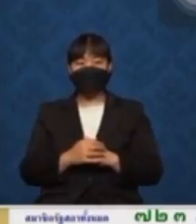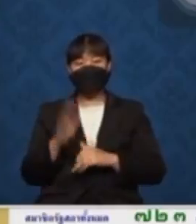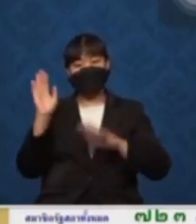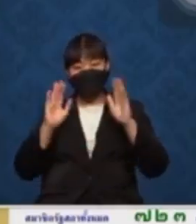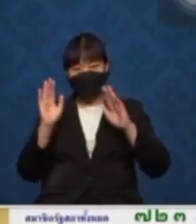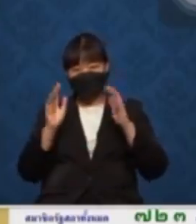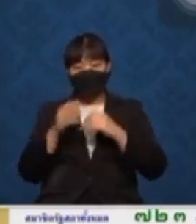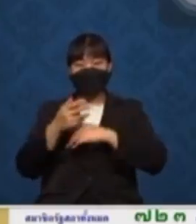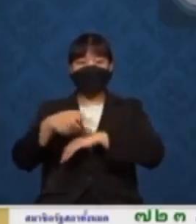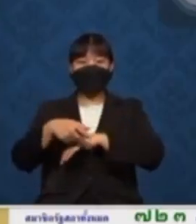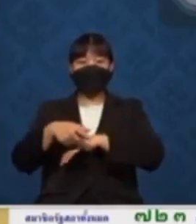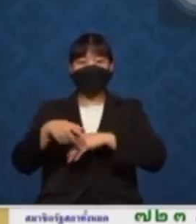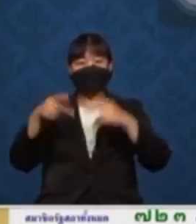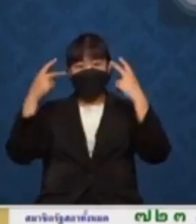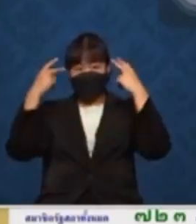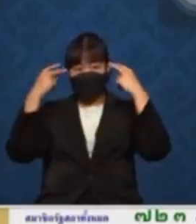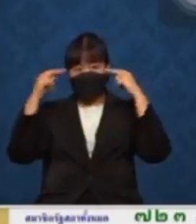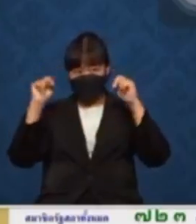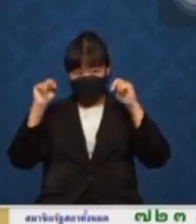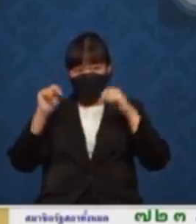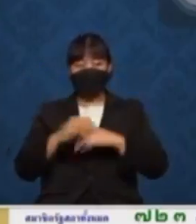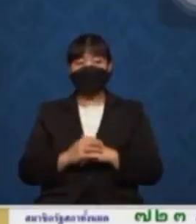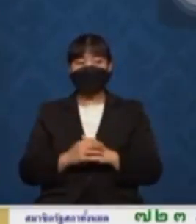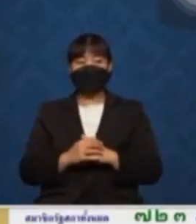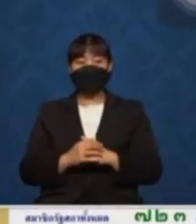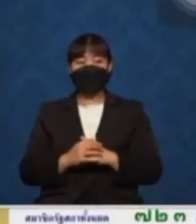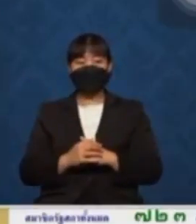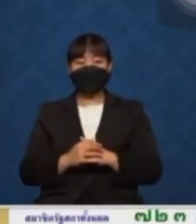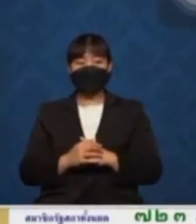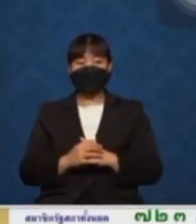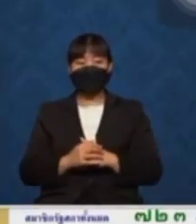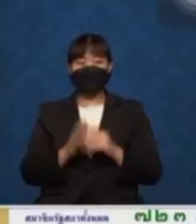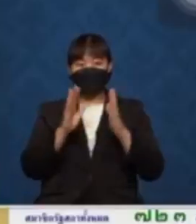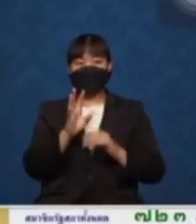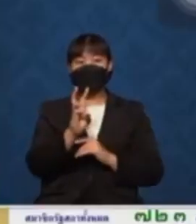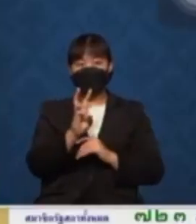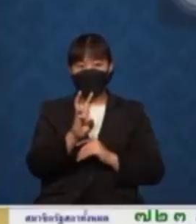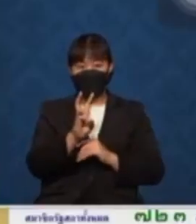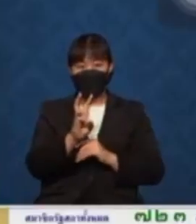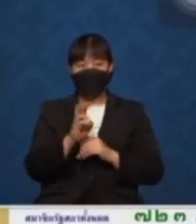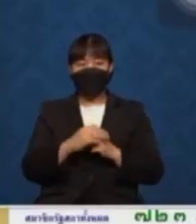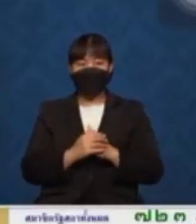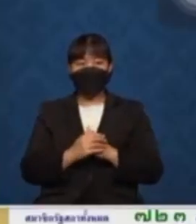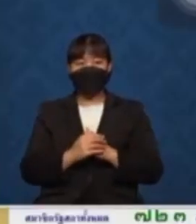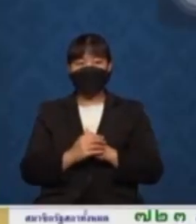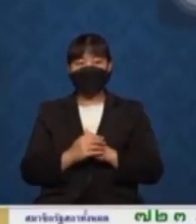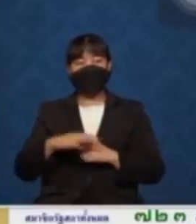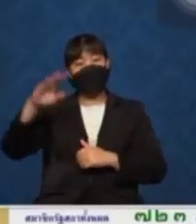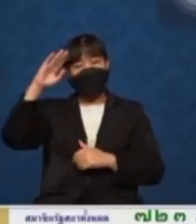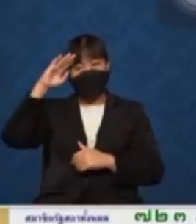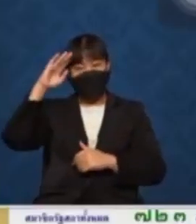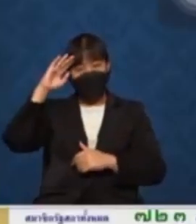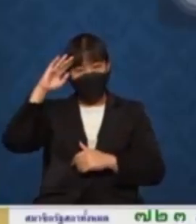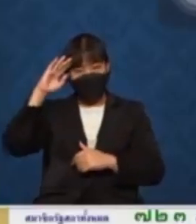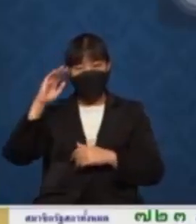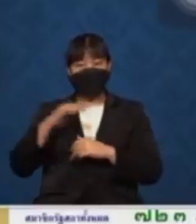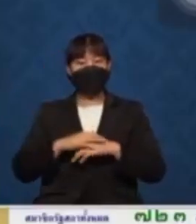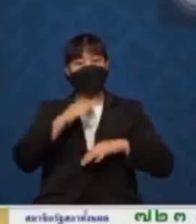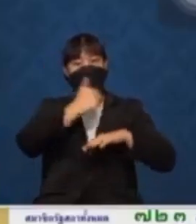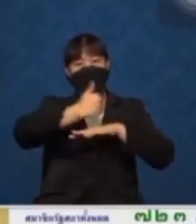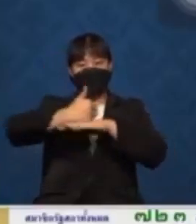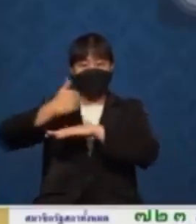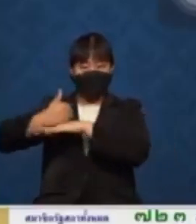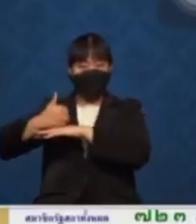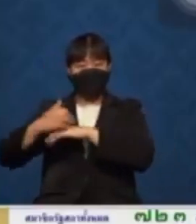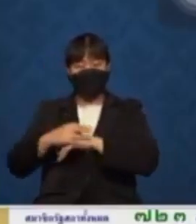ลับมาเป็นนายกอีกทีนึงอีก6คนนะครับอาจจะมาอยู่ในที่นี้ได้เพราะว่าเป็นผบ.เหล่าทัพซึ่งก็ตั้งคำถามสารพัดครับว่